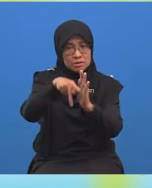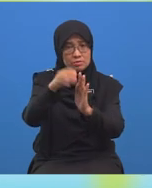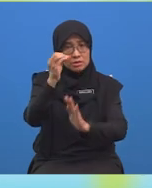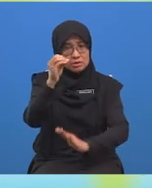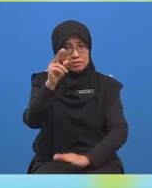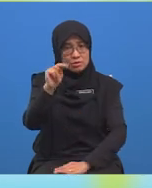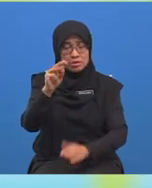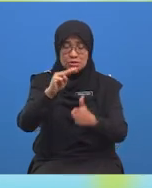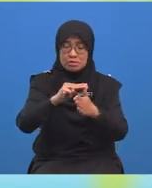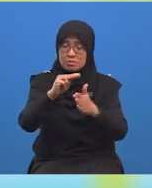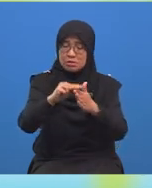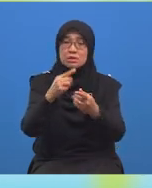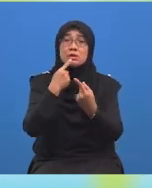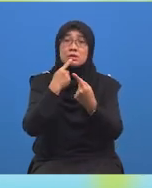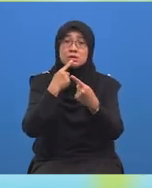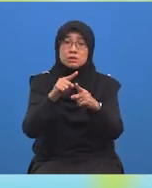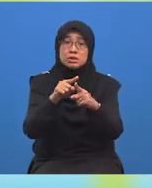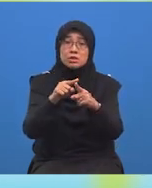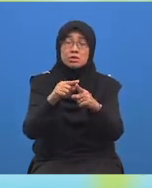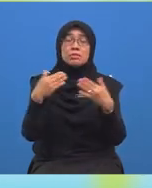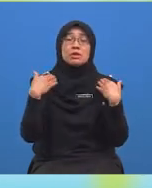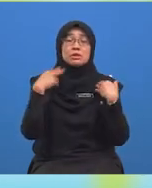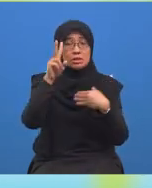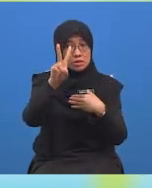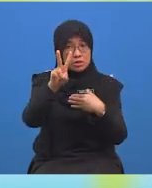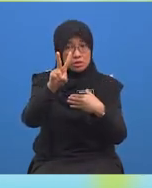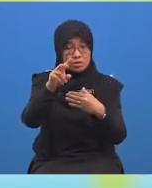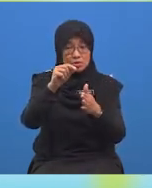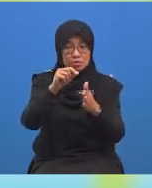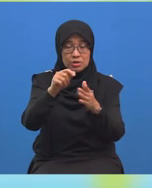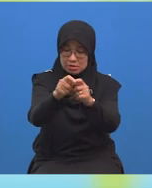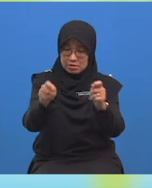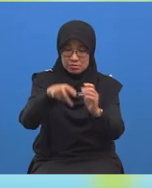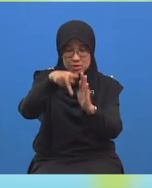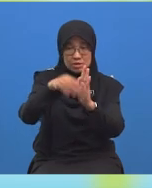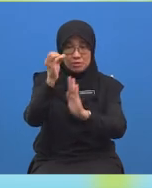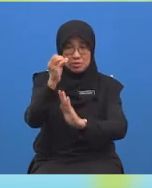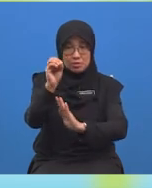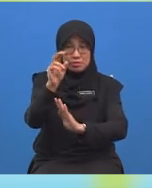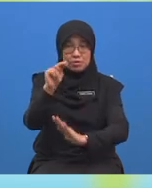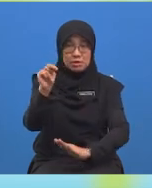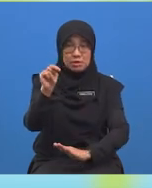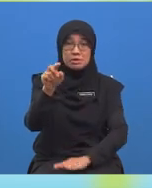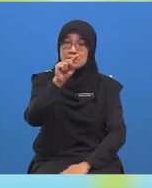perpuluhan. Maka jawapan akhir ada dua tempat perpuluhan, iaitu